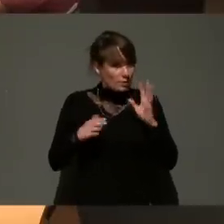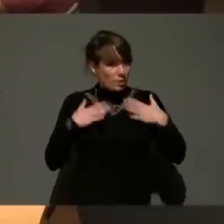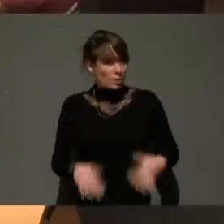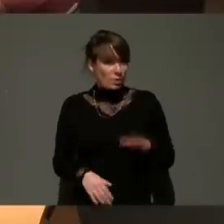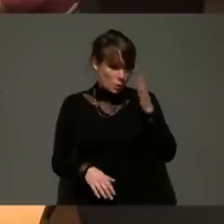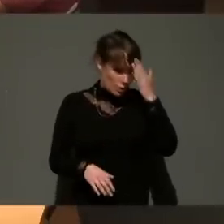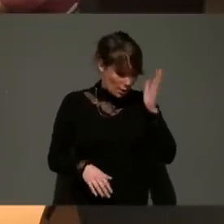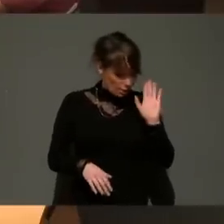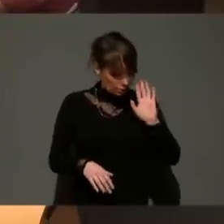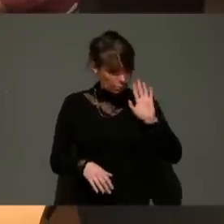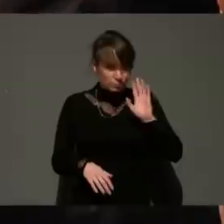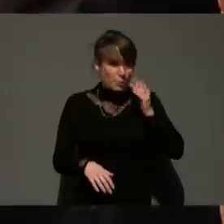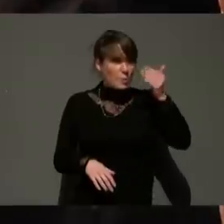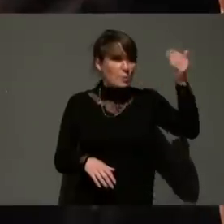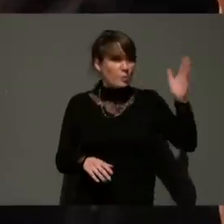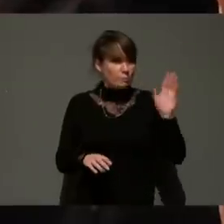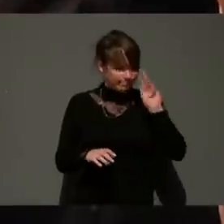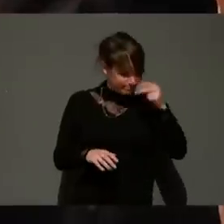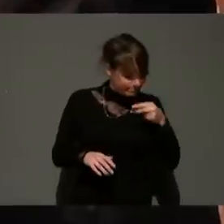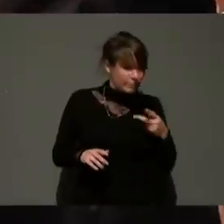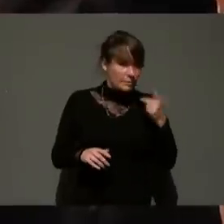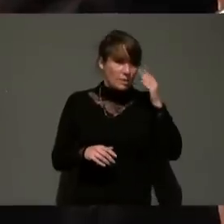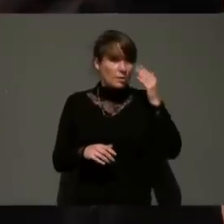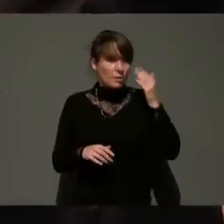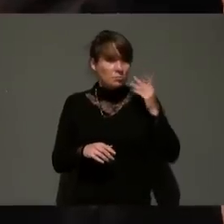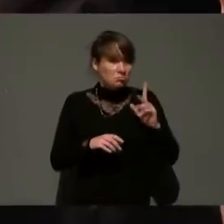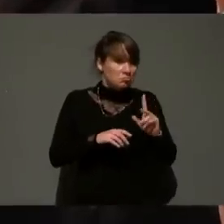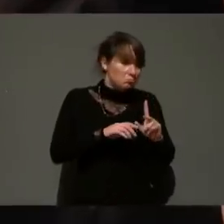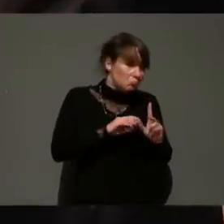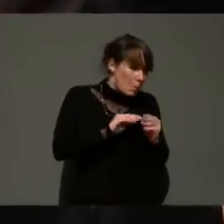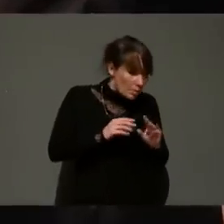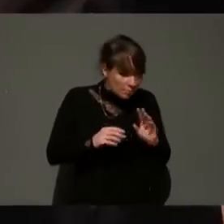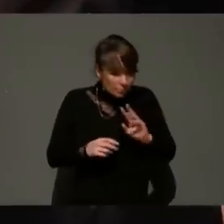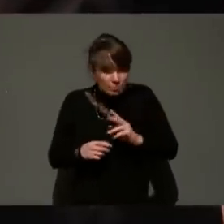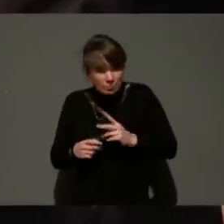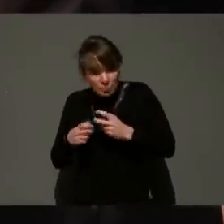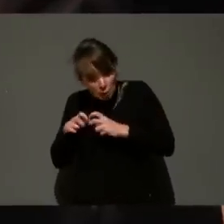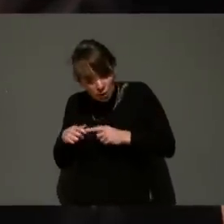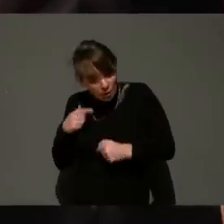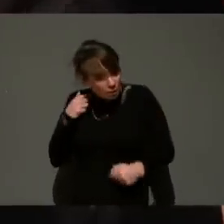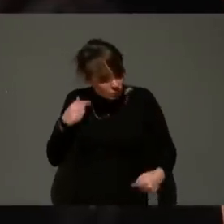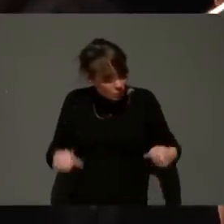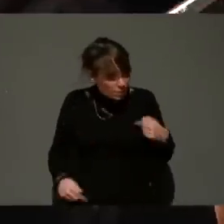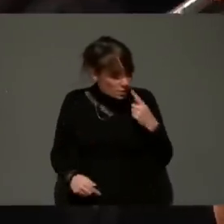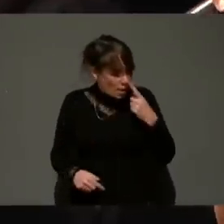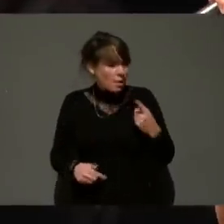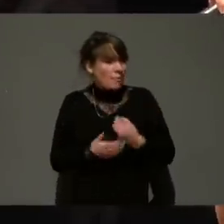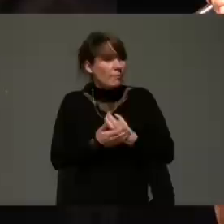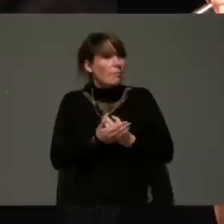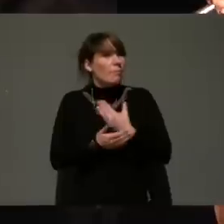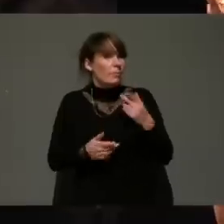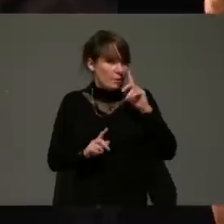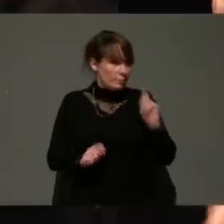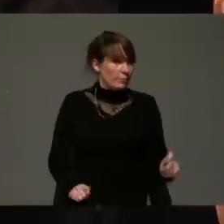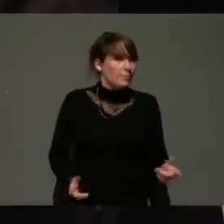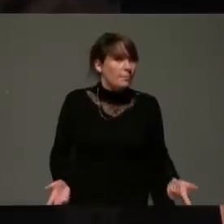corps, et on sait à ce moment-là quels sont les petits bruits, entre guillemets, n'est-ce pas, Sandra, qui vont vous mettre en alerte. Alors, quand